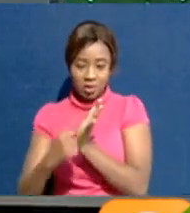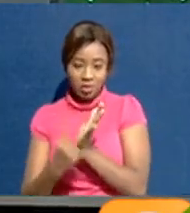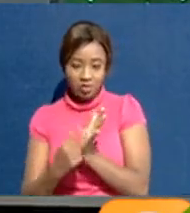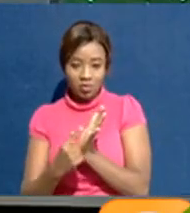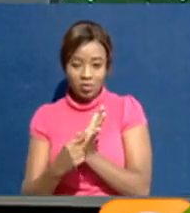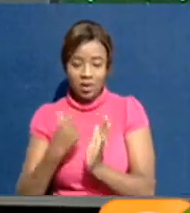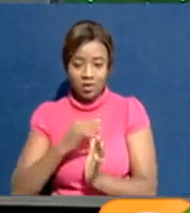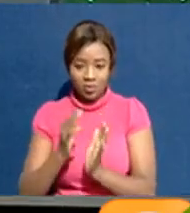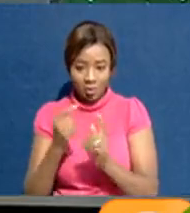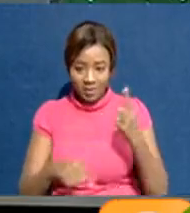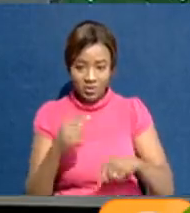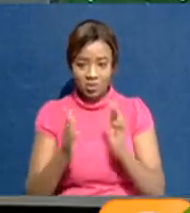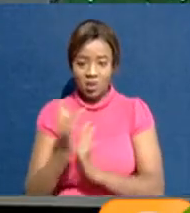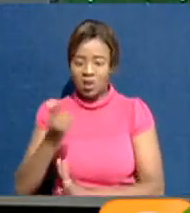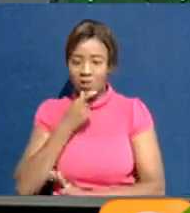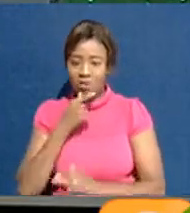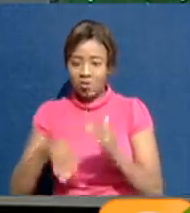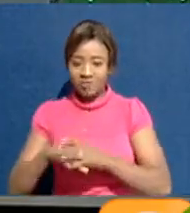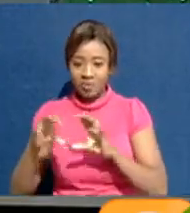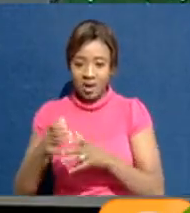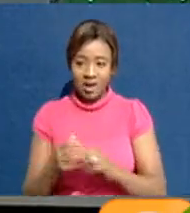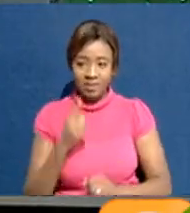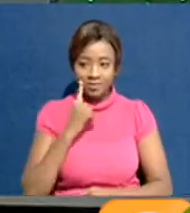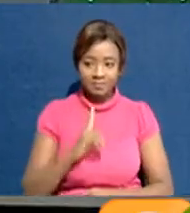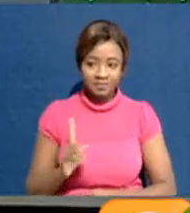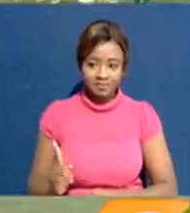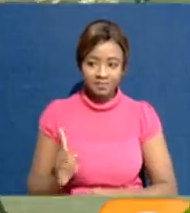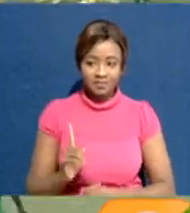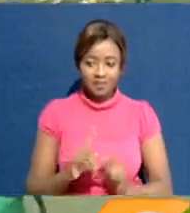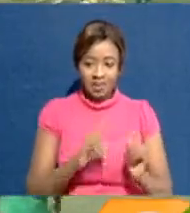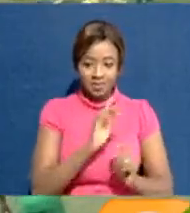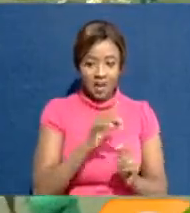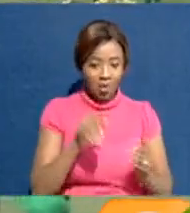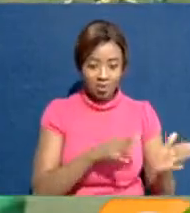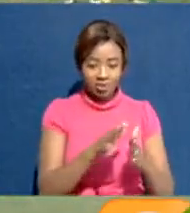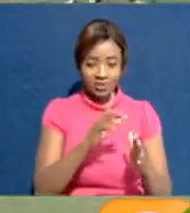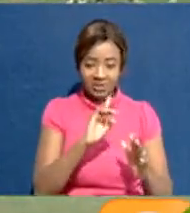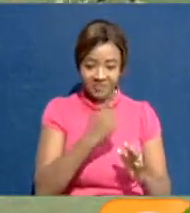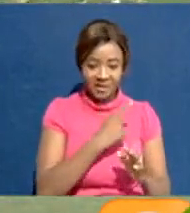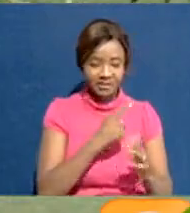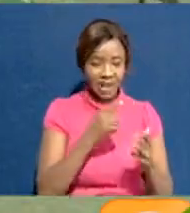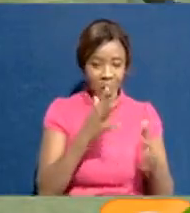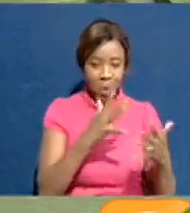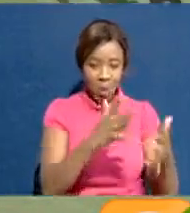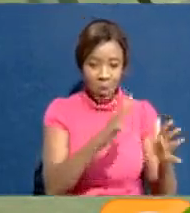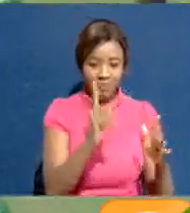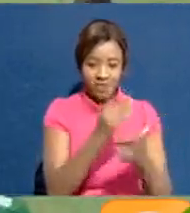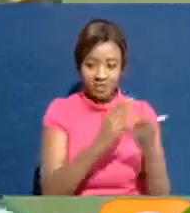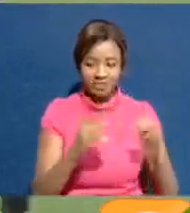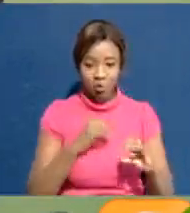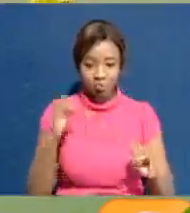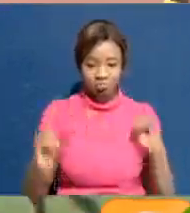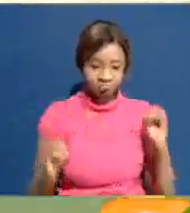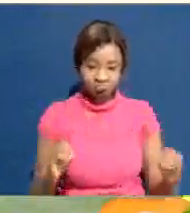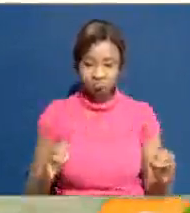uwanja wa kitaifa wa Nyayo. Naam, Tusker ilimiliki kipindi cha kwanza ambapo walikosa nafasi nyingi, huku timu zote zikikosa kufungana